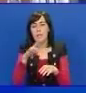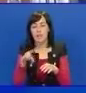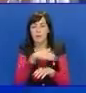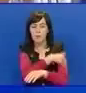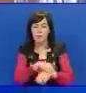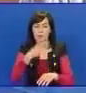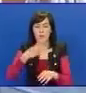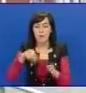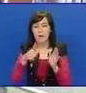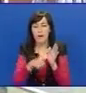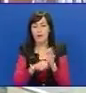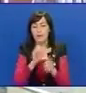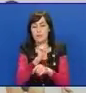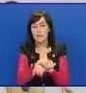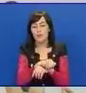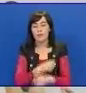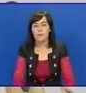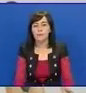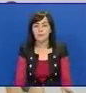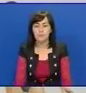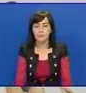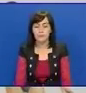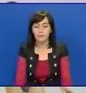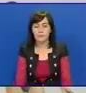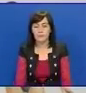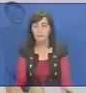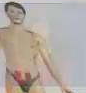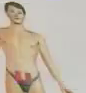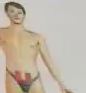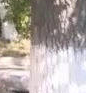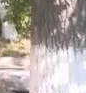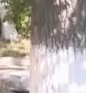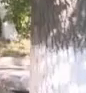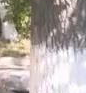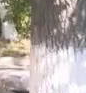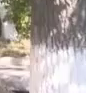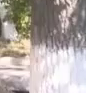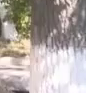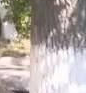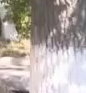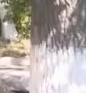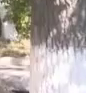көшесі 26, электрон аялдамасы. Айгерім Дәулетбекқызы, Рулан Рүстемов, Жазира Лекерова, оңтүстік ақпарат.